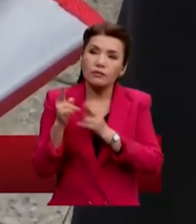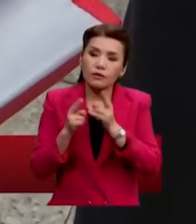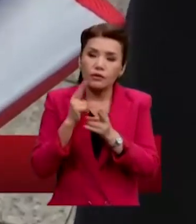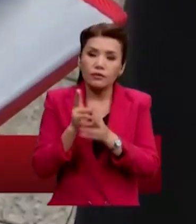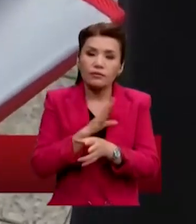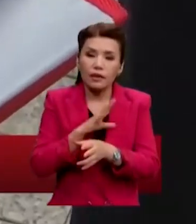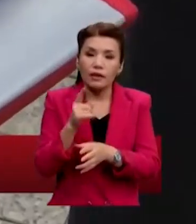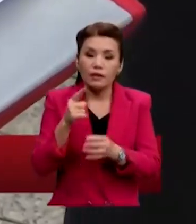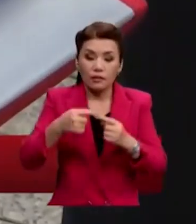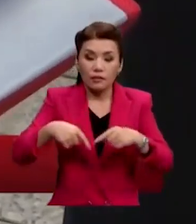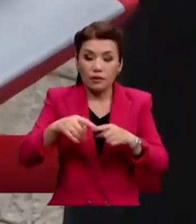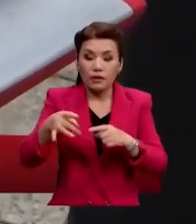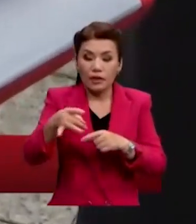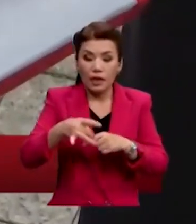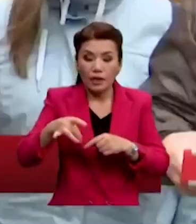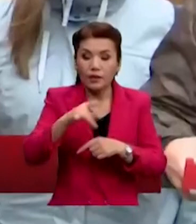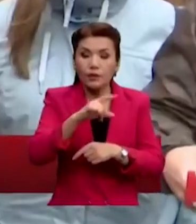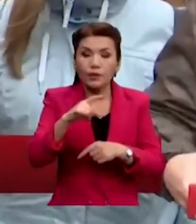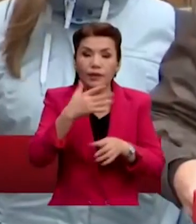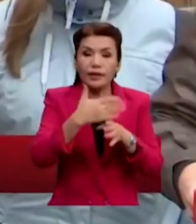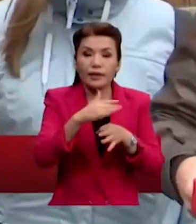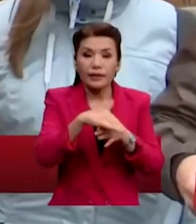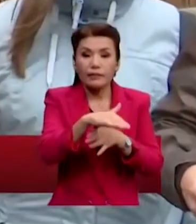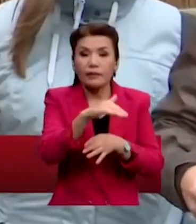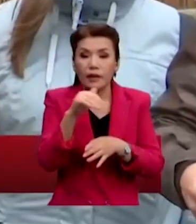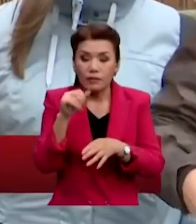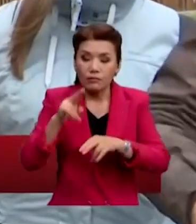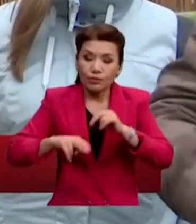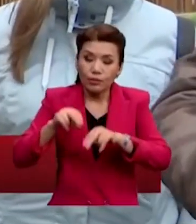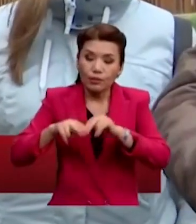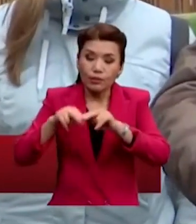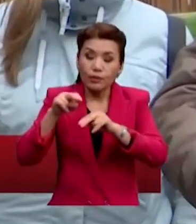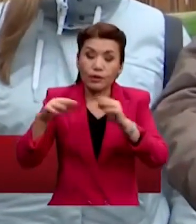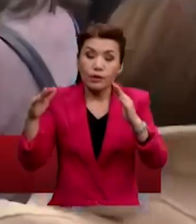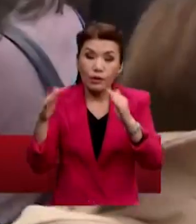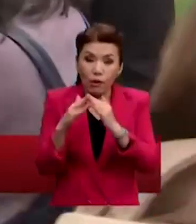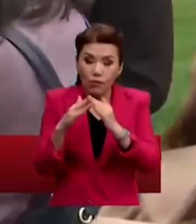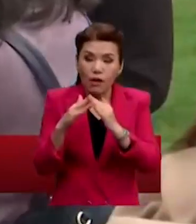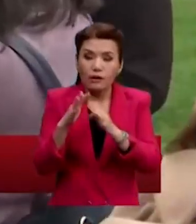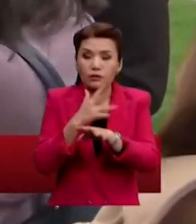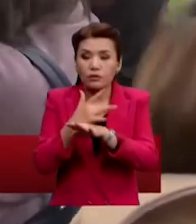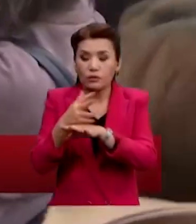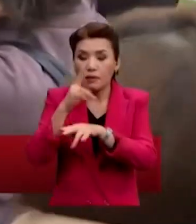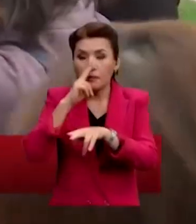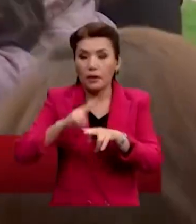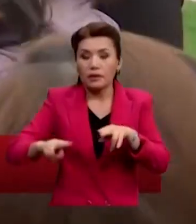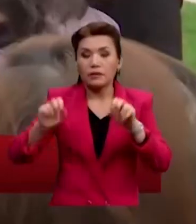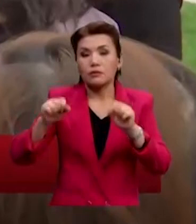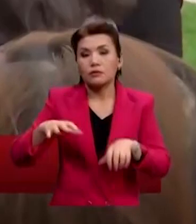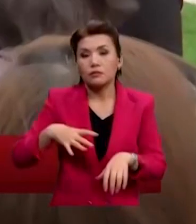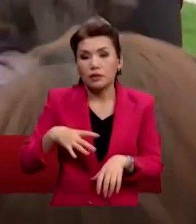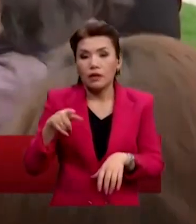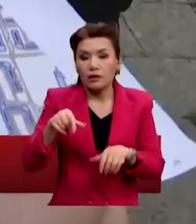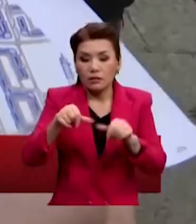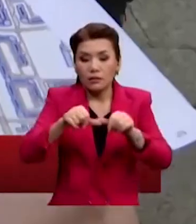Өйткені Қайрат ықшамауданының тұрғындары несие алып, жиған тергеніне салған жер үйлерінен айырылып қалудан қорқады. Олар өздерінің қызыл